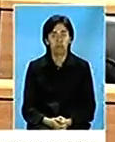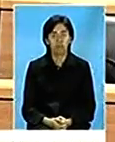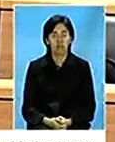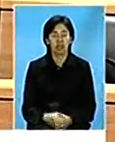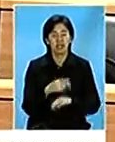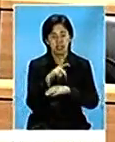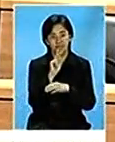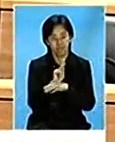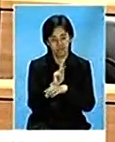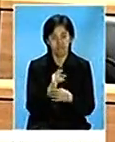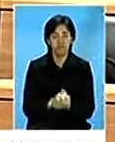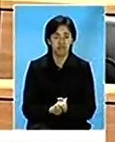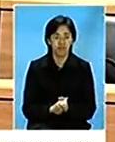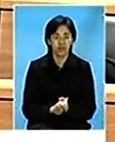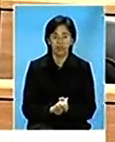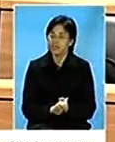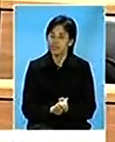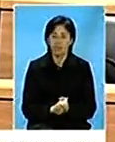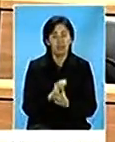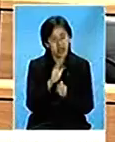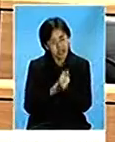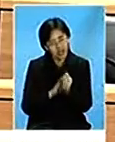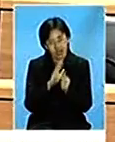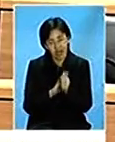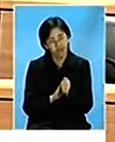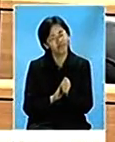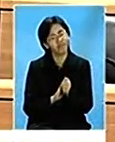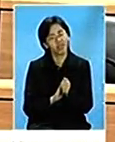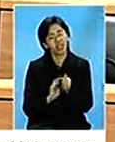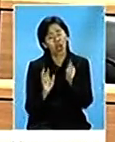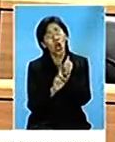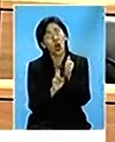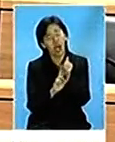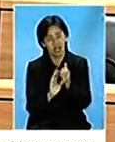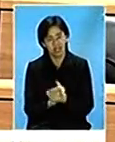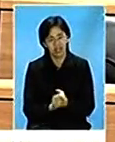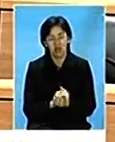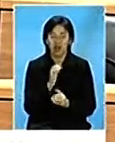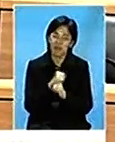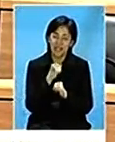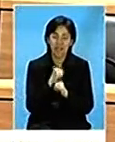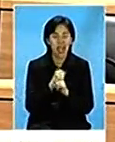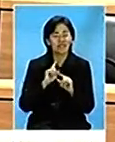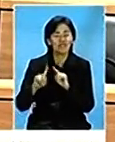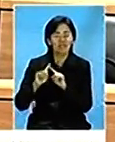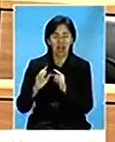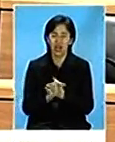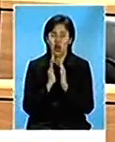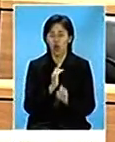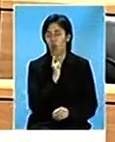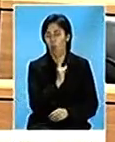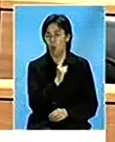ท่านประธานที่เคารพครับเห็นใจท่านรองปลอดนะครับผมจะเรียกท่านว่ารองปลอดในเวลาท่านไปทำงานเนี่ยหลายท่านก็วิพากษ์วิจารณ์น